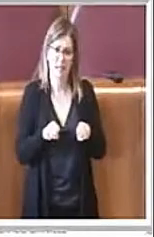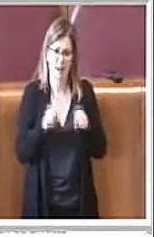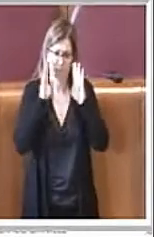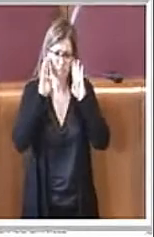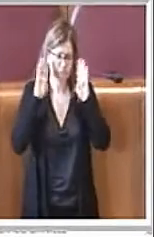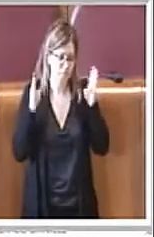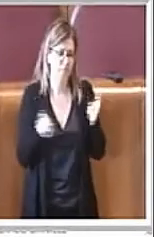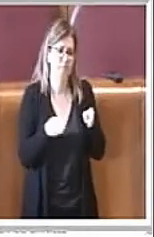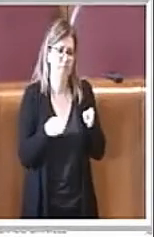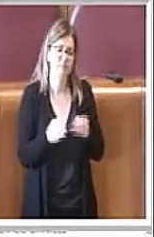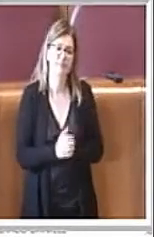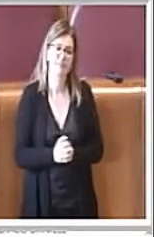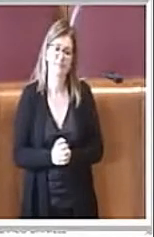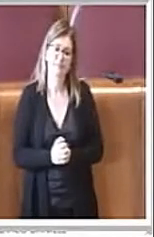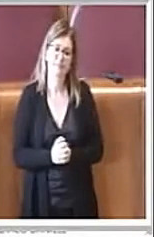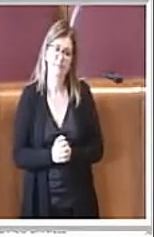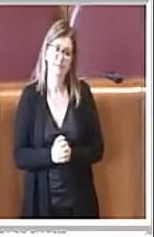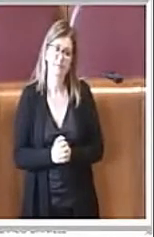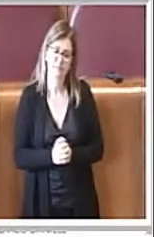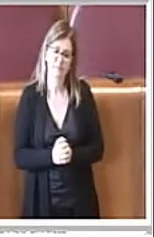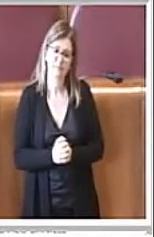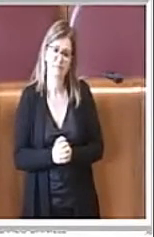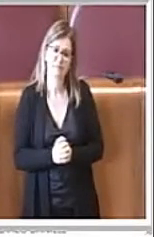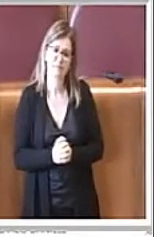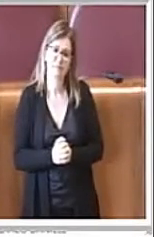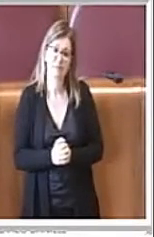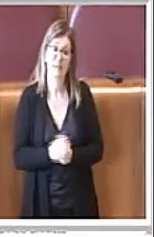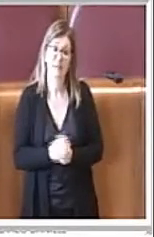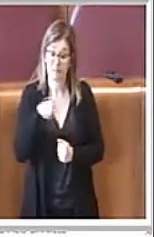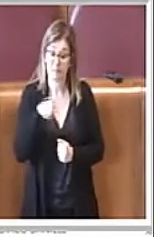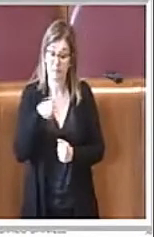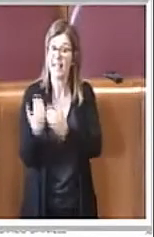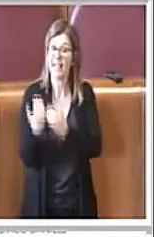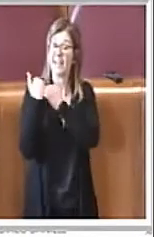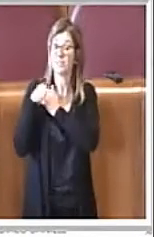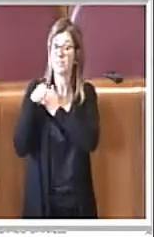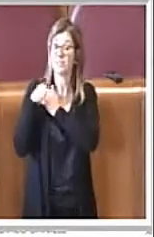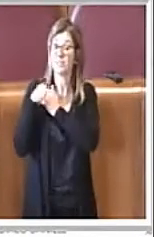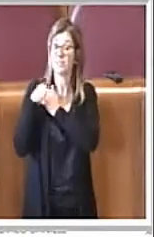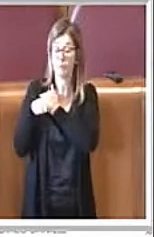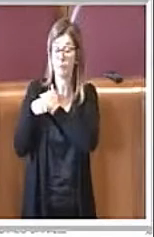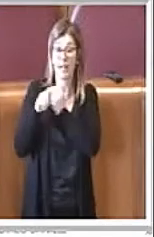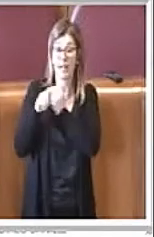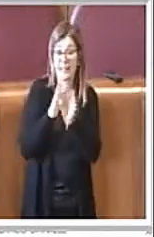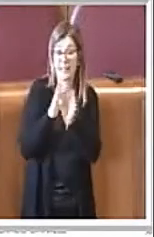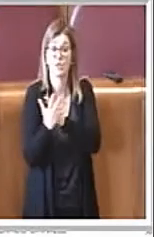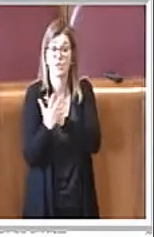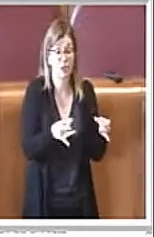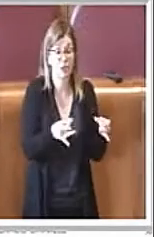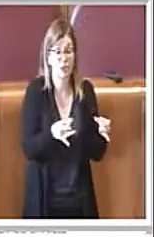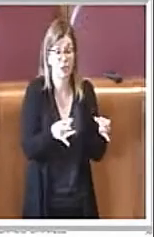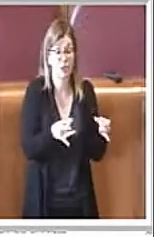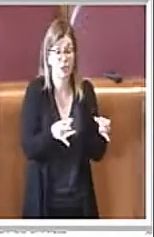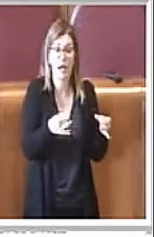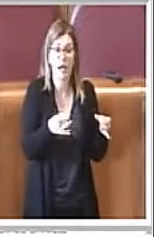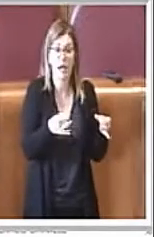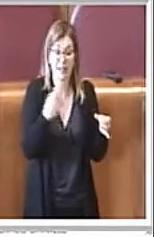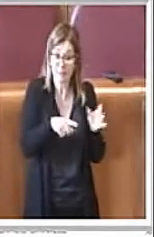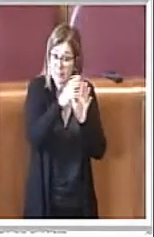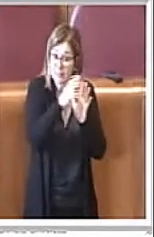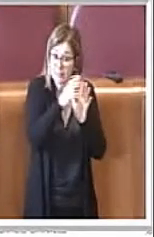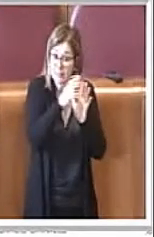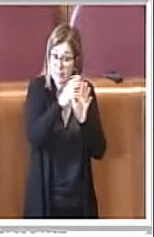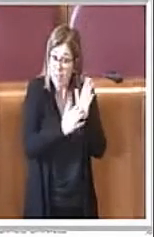Un tema quindi, quello del responsabile per la transizione digitale, che con questa delibera va a rafforzare anche